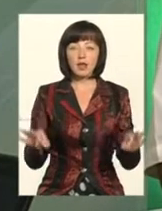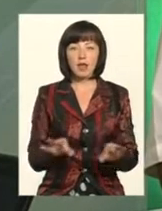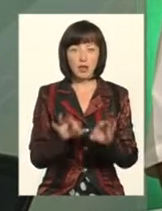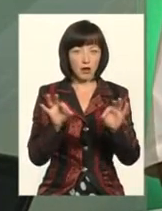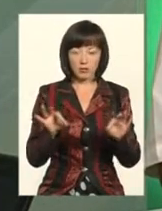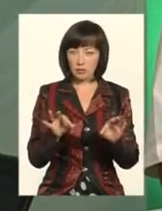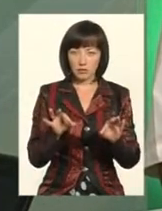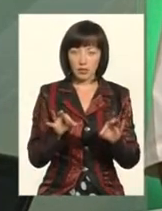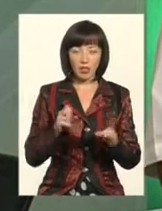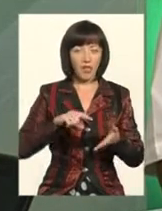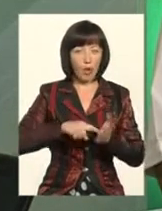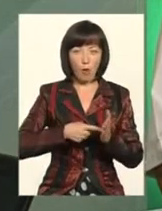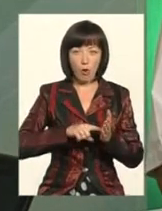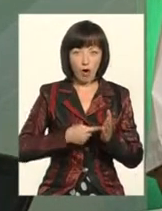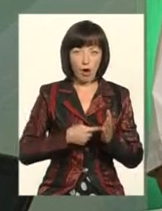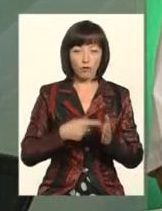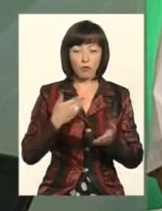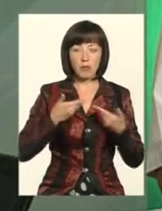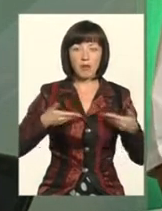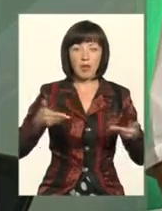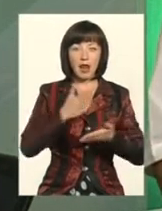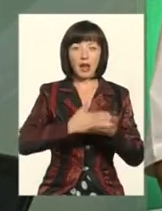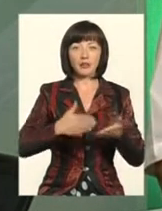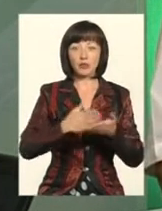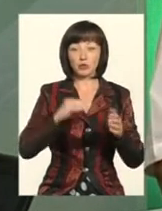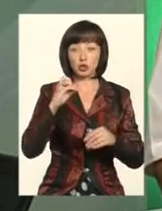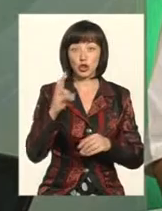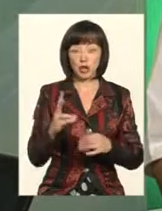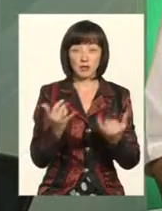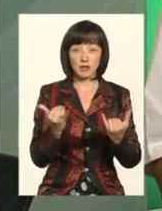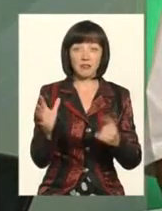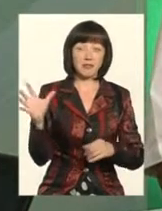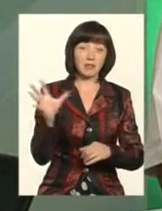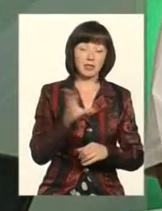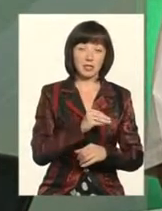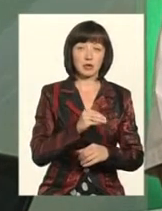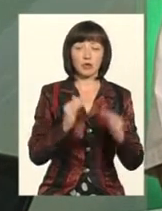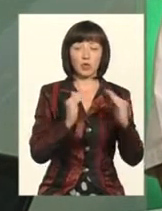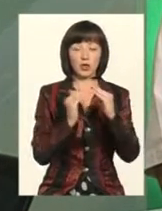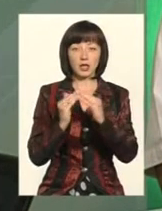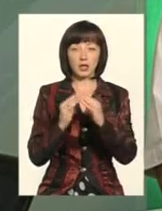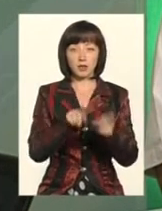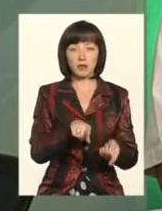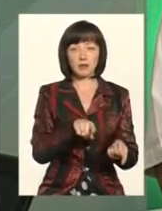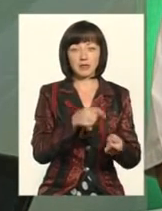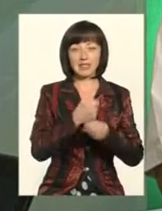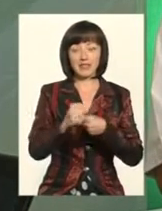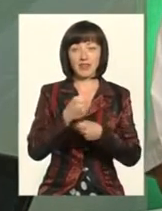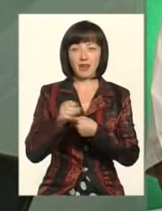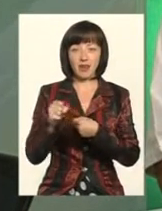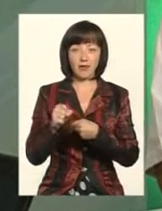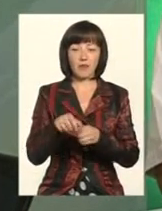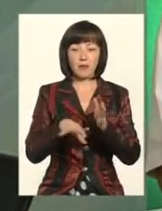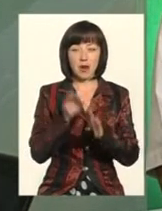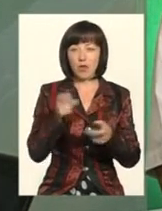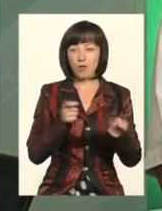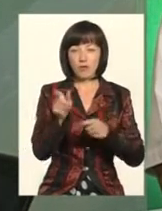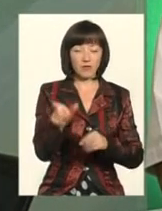не стоїть на тому, що ми ліквідовуємо вже ЖЕКи, що ми всі будинки заставляємо, щоб вони вибирали